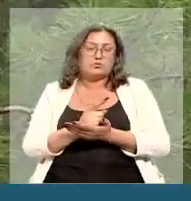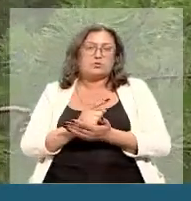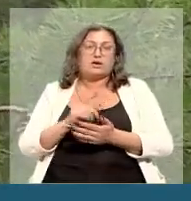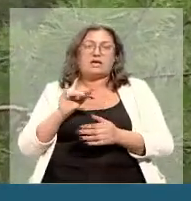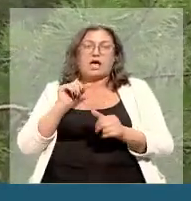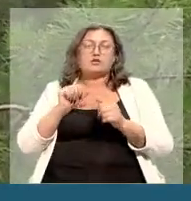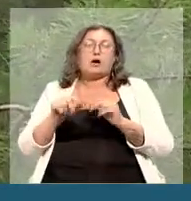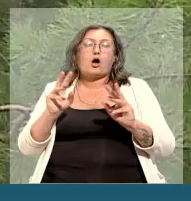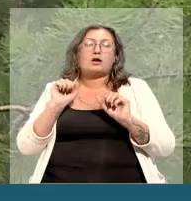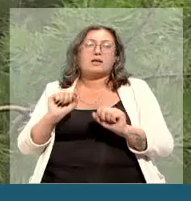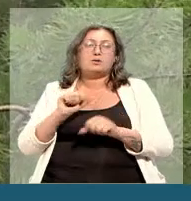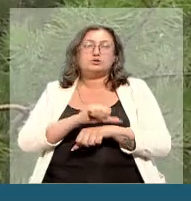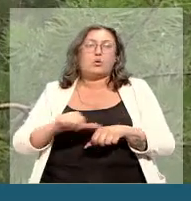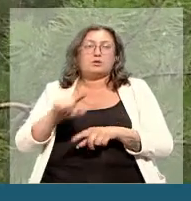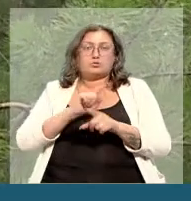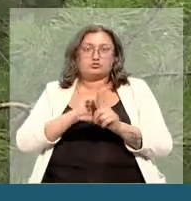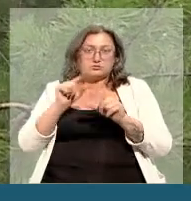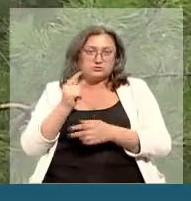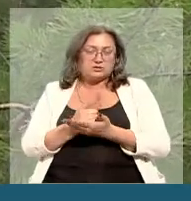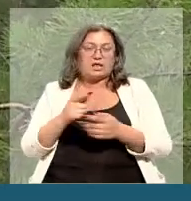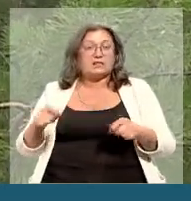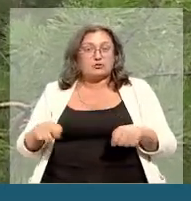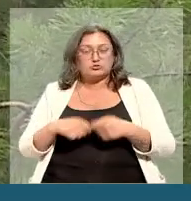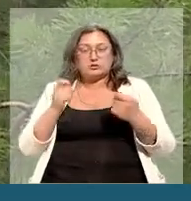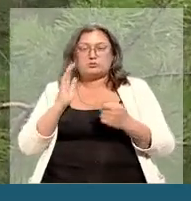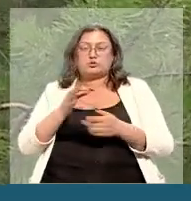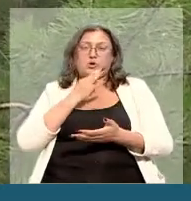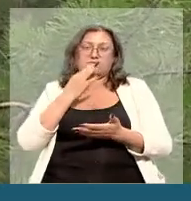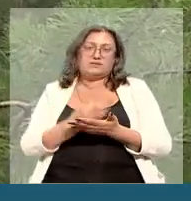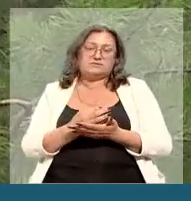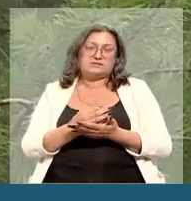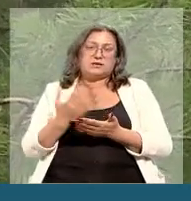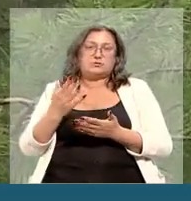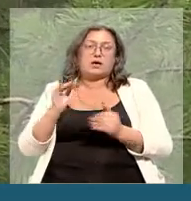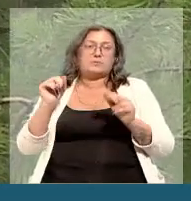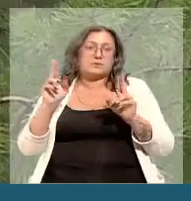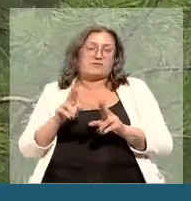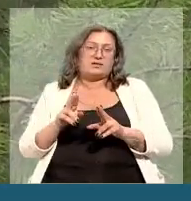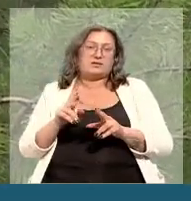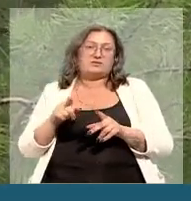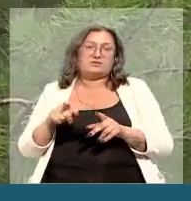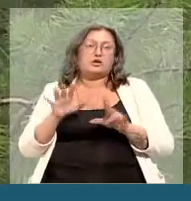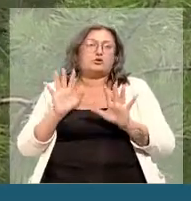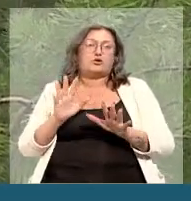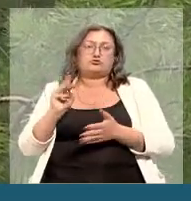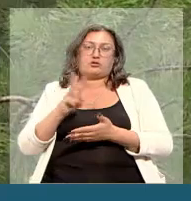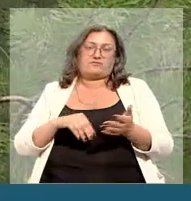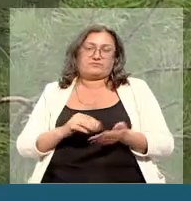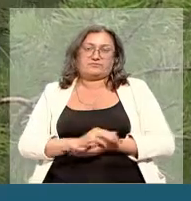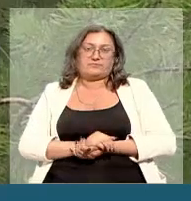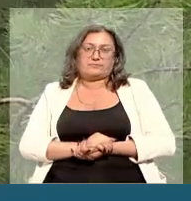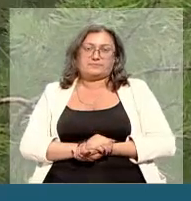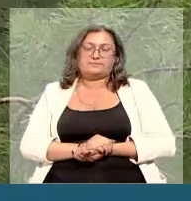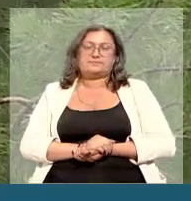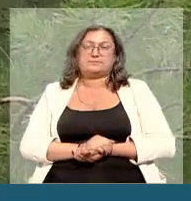в особо охраняемые зоны. В противном случае нарушители понесут ответственность, которая, как правило, влечет за собой не только штраф.